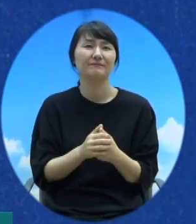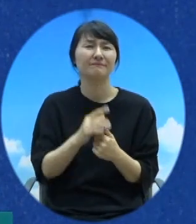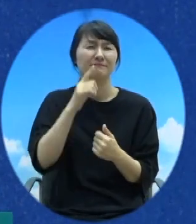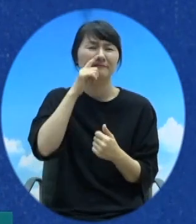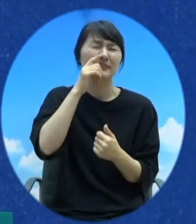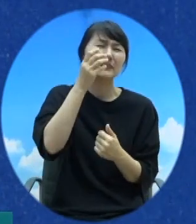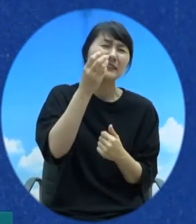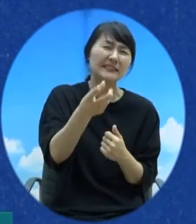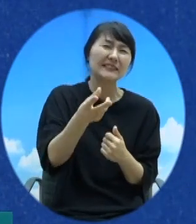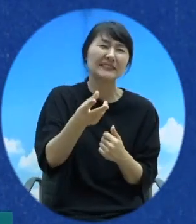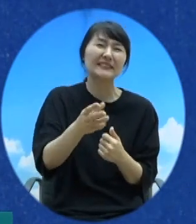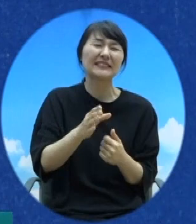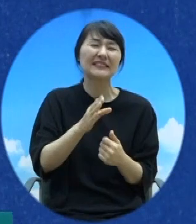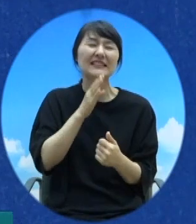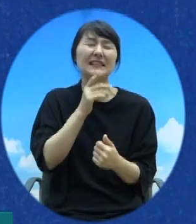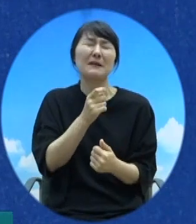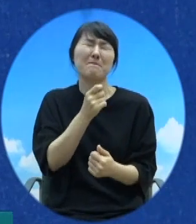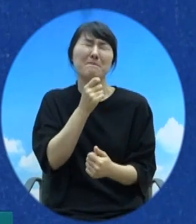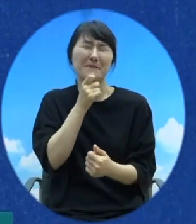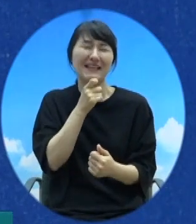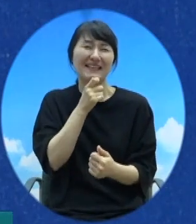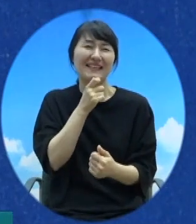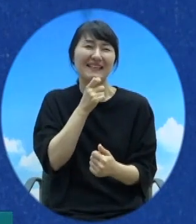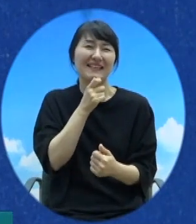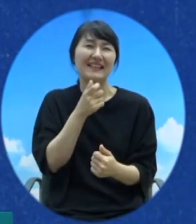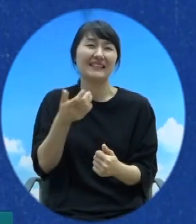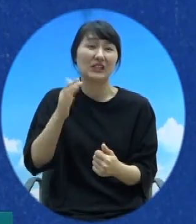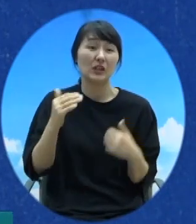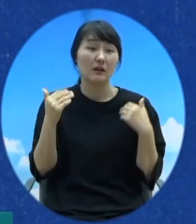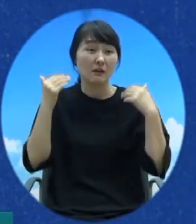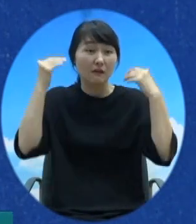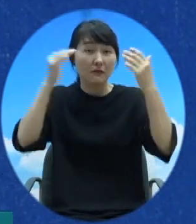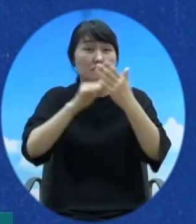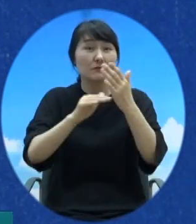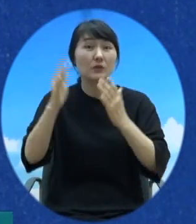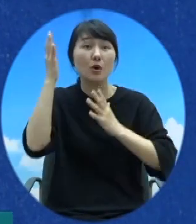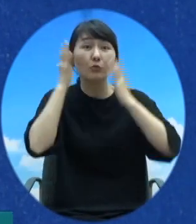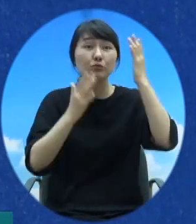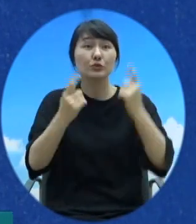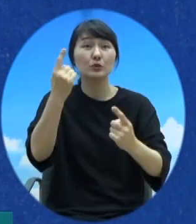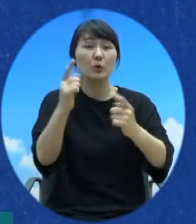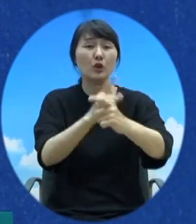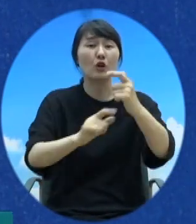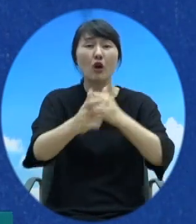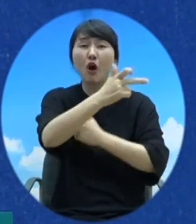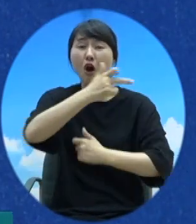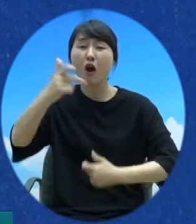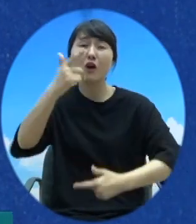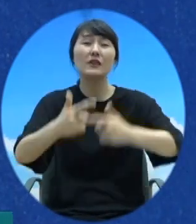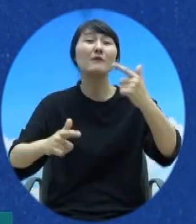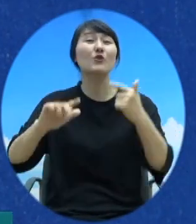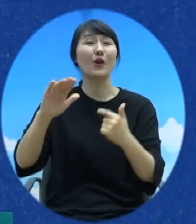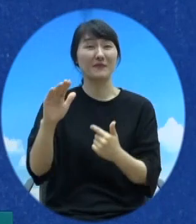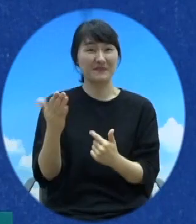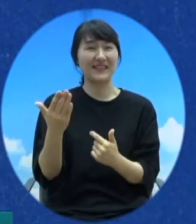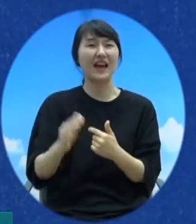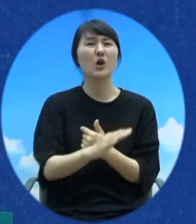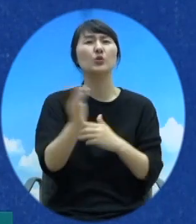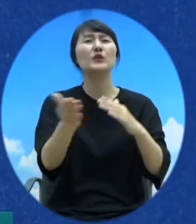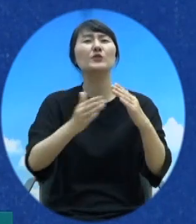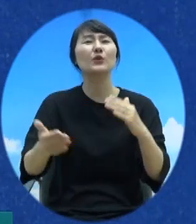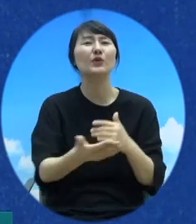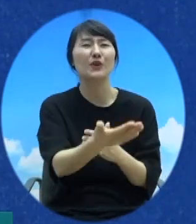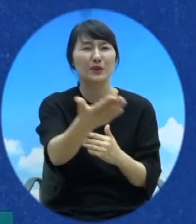겨자씨는 아주 작은 것이로되 자라면 풀보다 커서 나무가 되듯이 우리